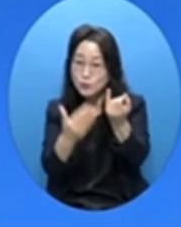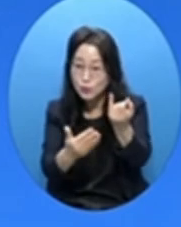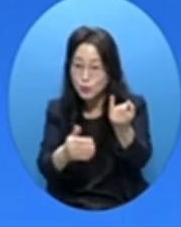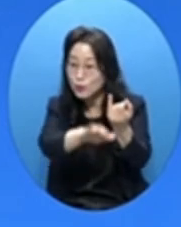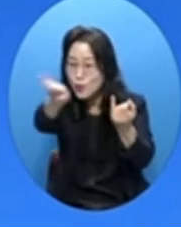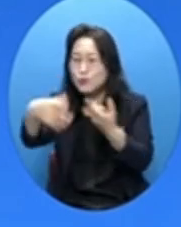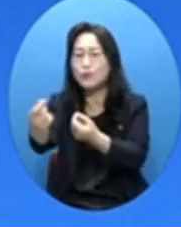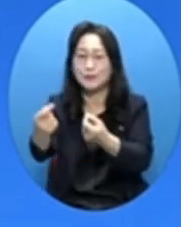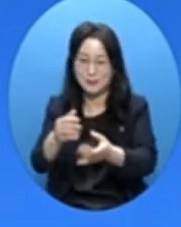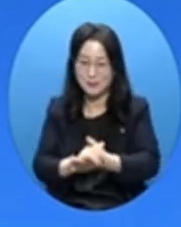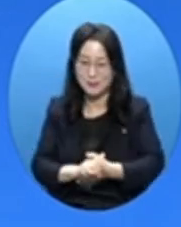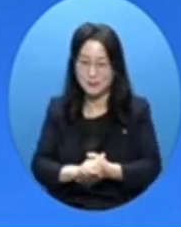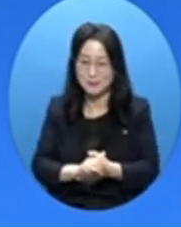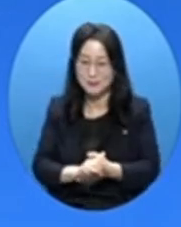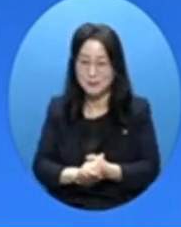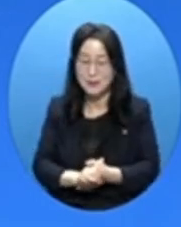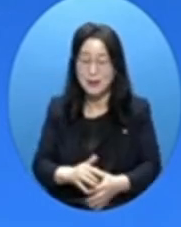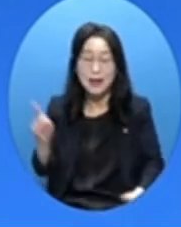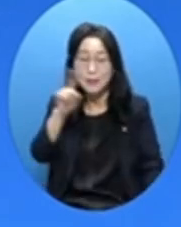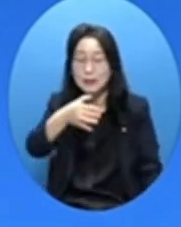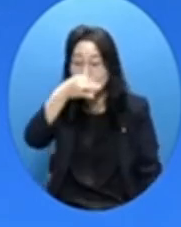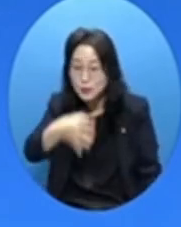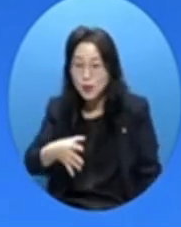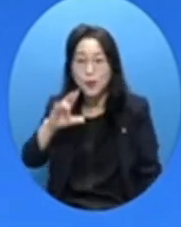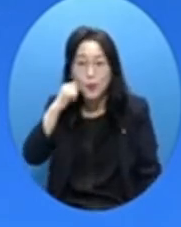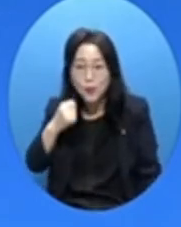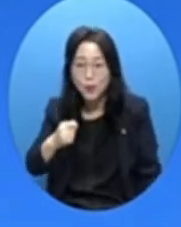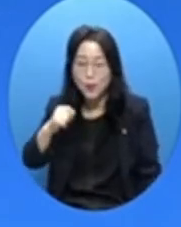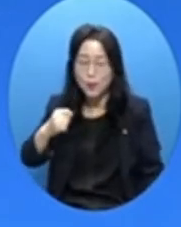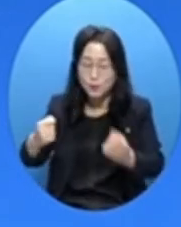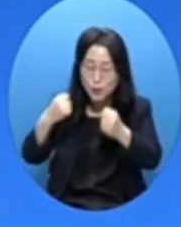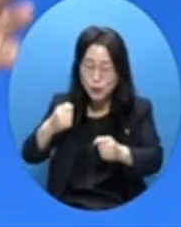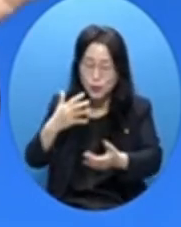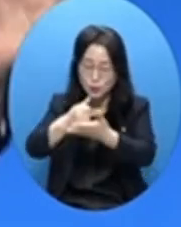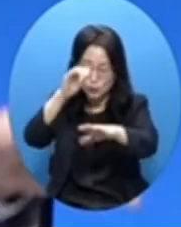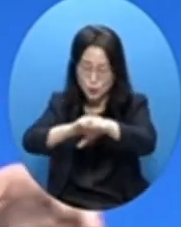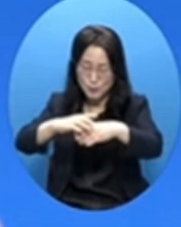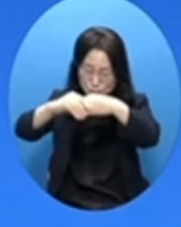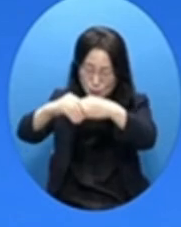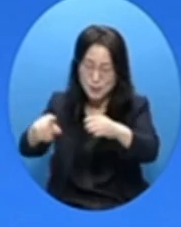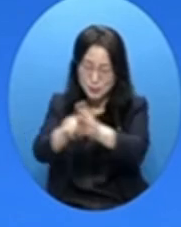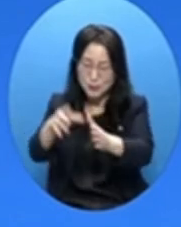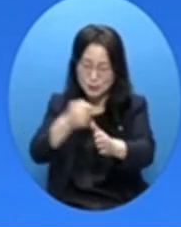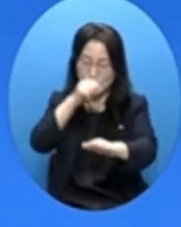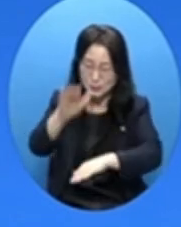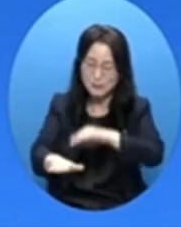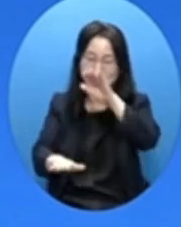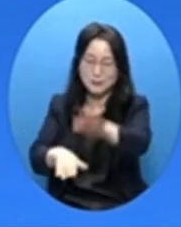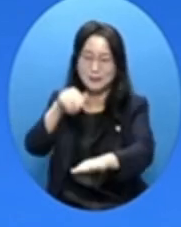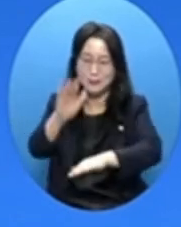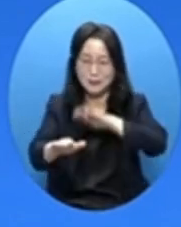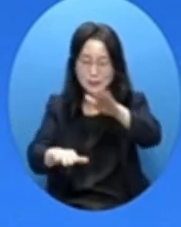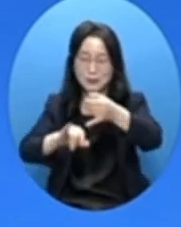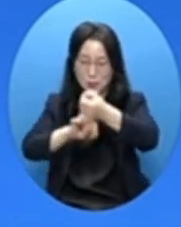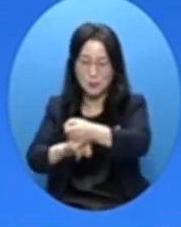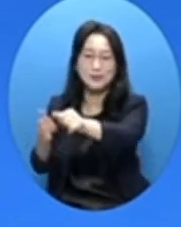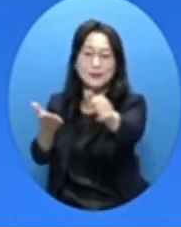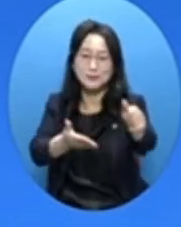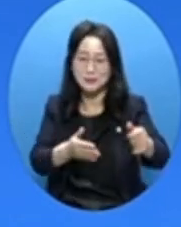있습니다 아무리 힘들고 버려도 짐승 꼭 붙잡고 며 벌어 전진 또 전진 전해 나가시기